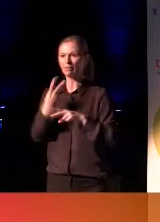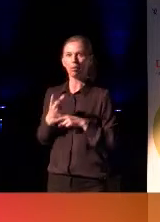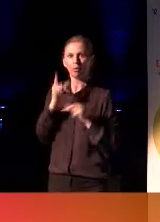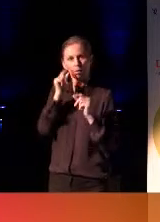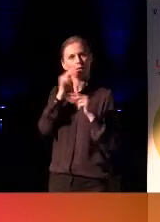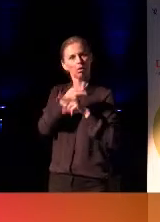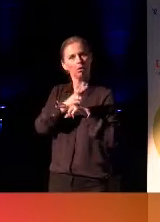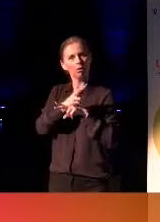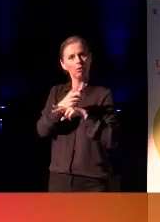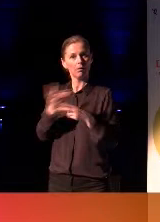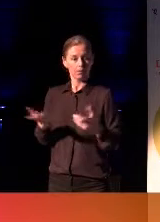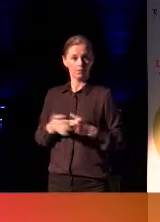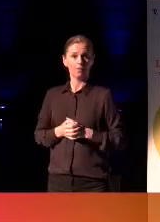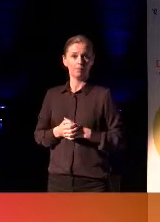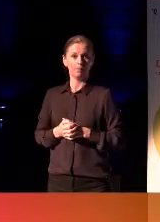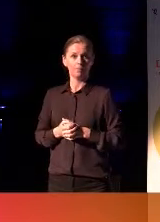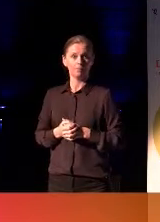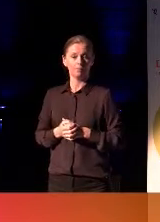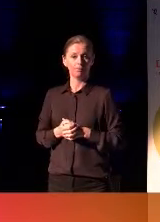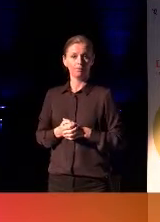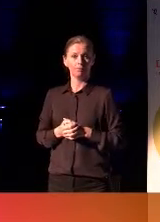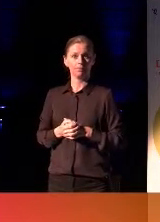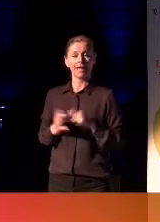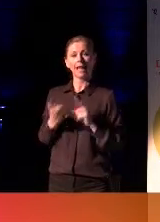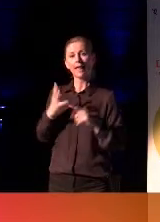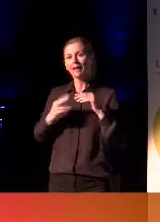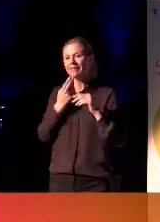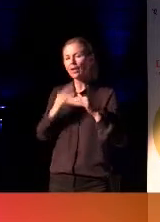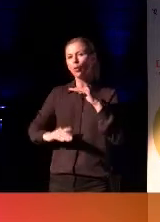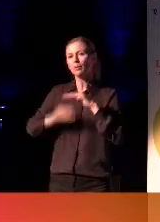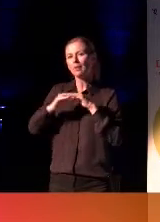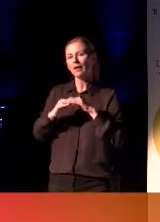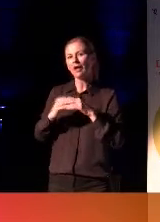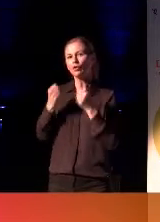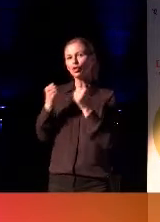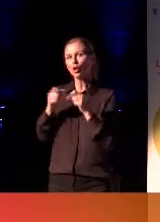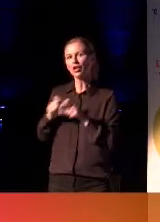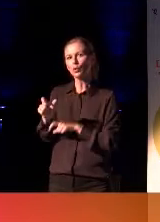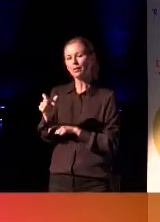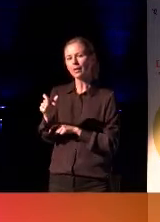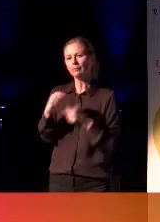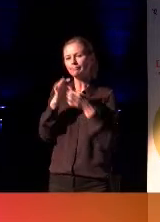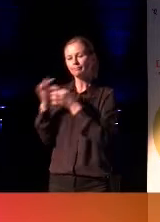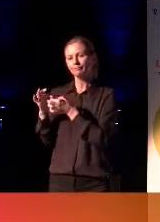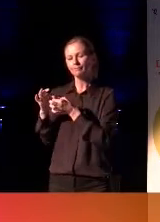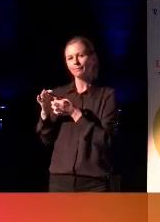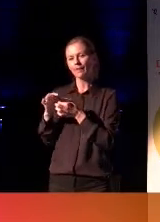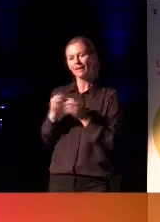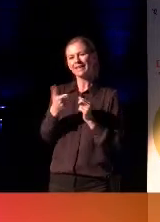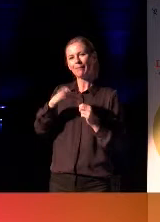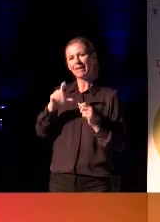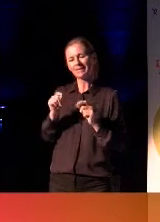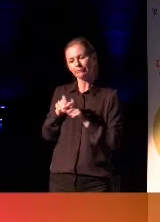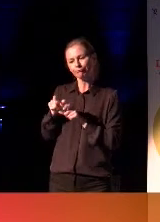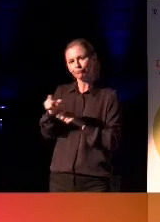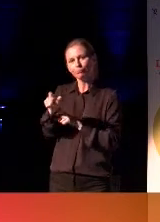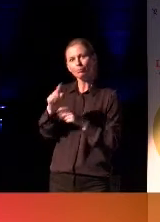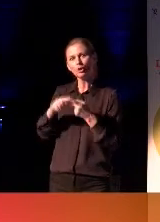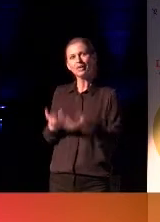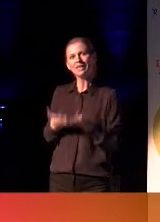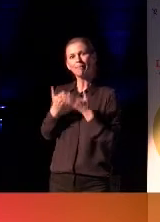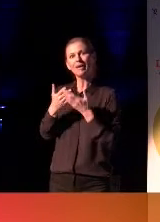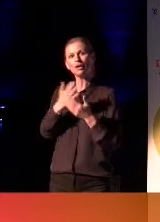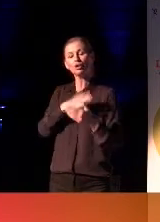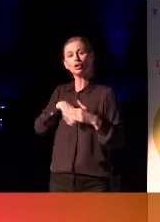igjen. Eller optimalisering av kjøreruter ved hjelp av informasjonsalgoritmer og GPS gjør at